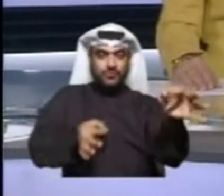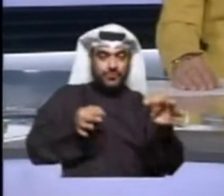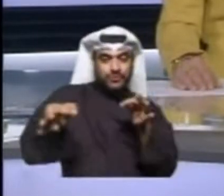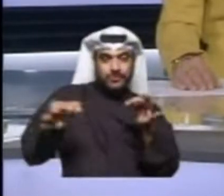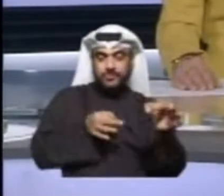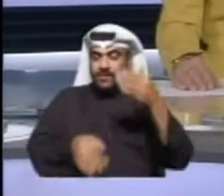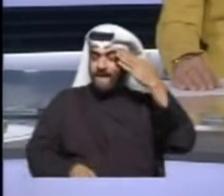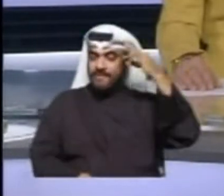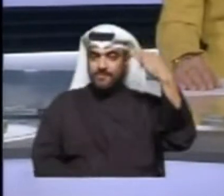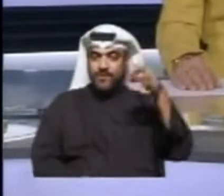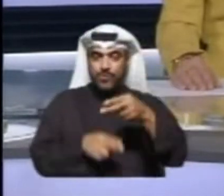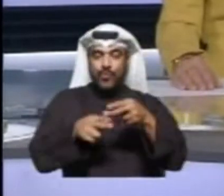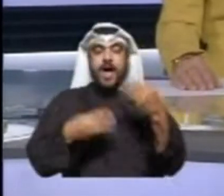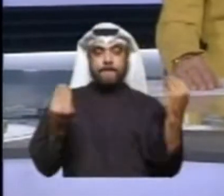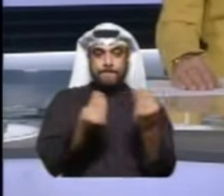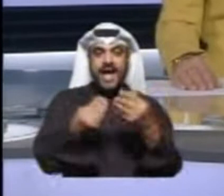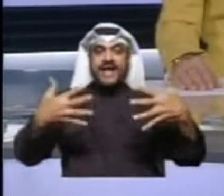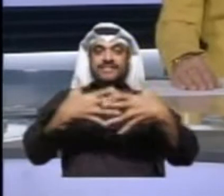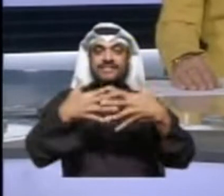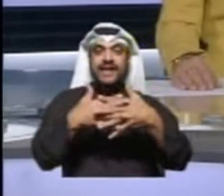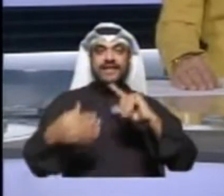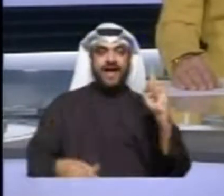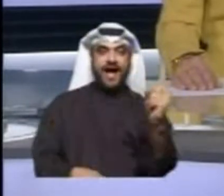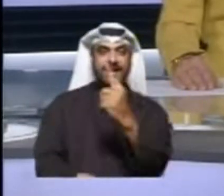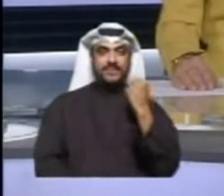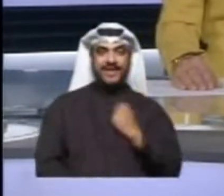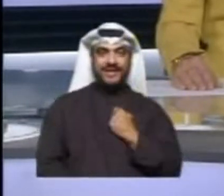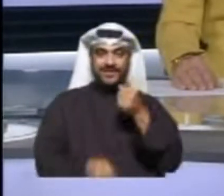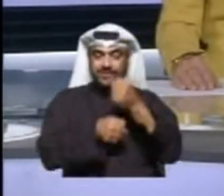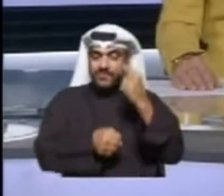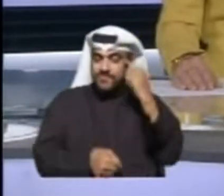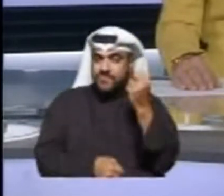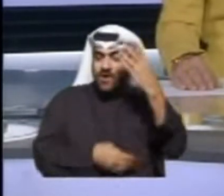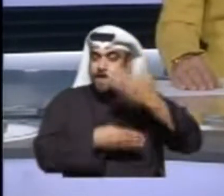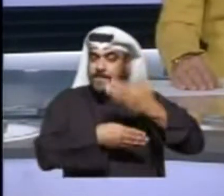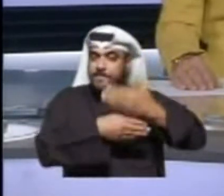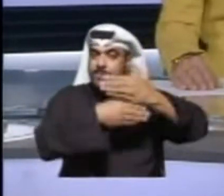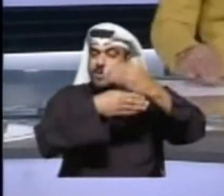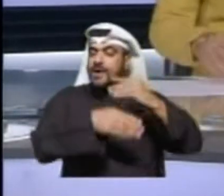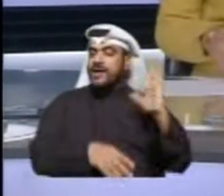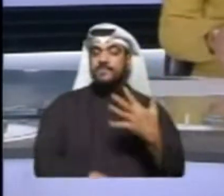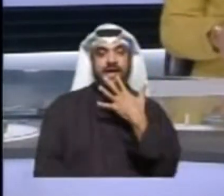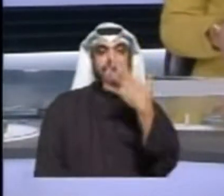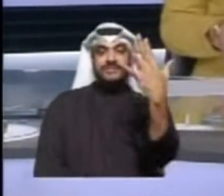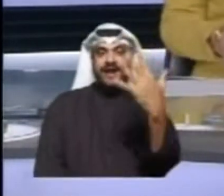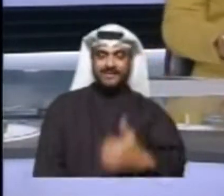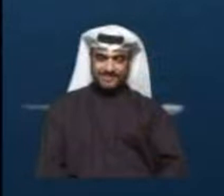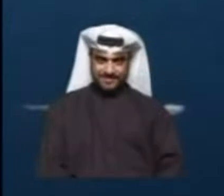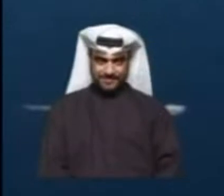جانب الشركة العالمية المنفذة. يذكر أن المشروع تم العمل فيه على مدار 5 أعوام.